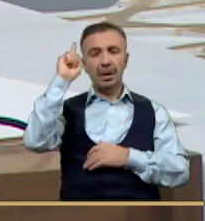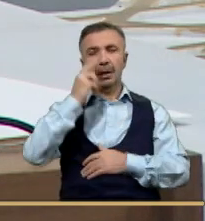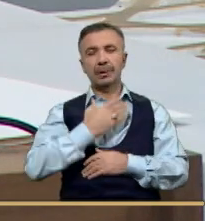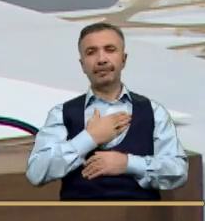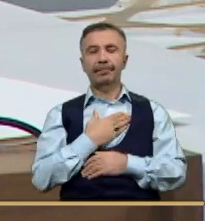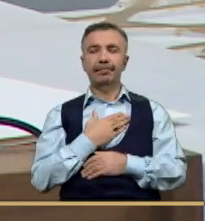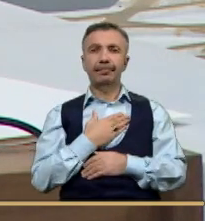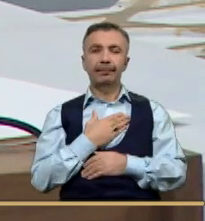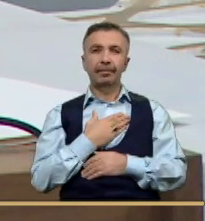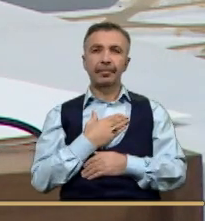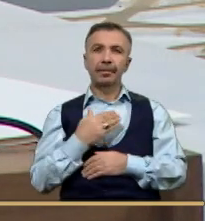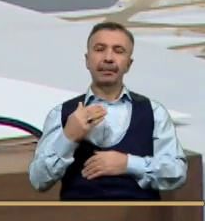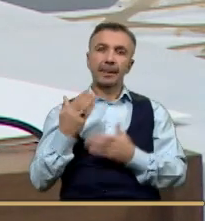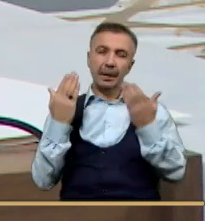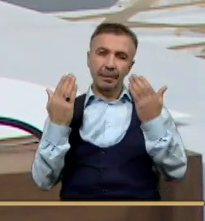Ya Rabbel Alemin,